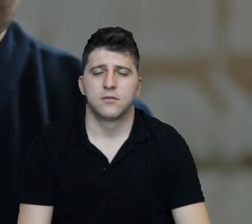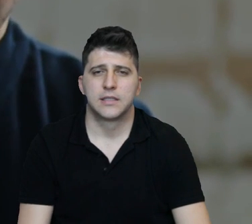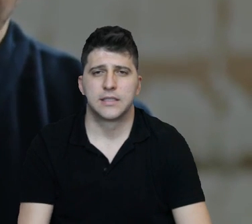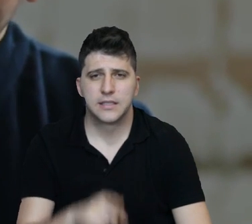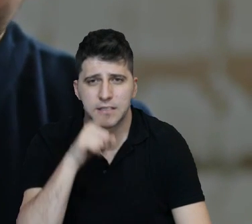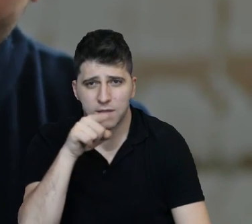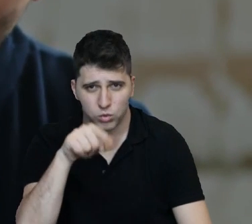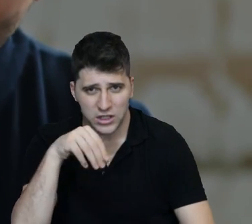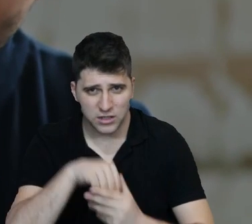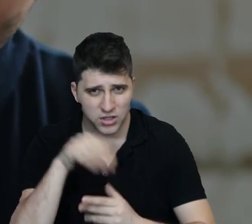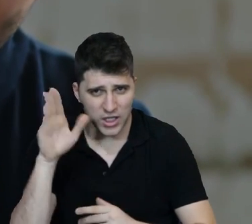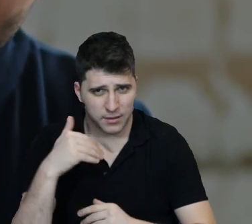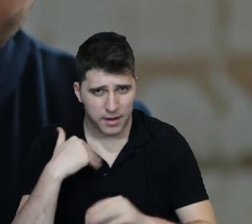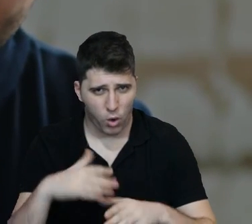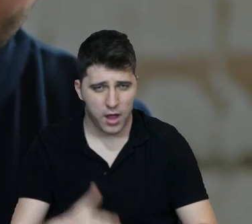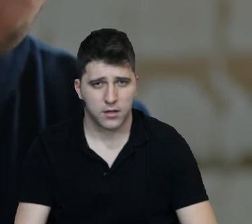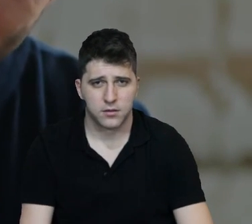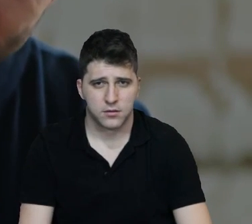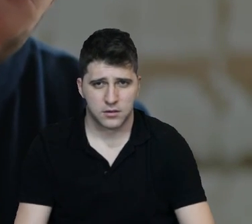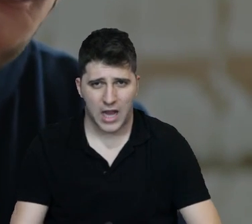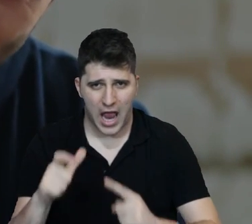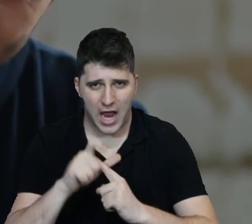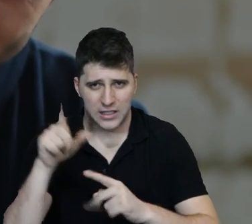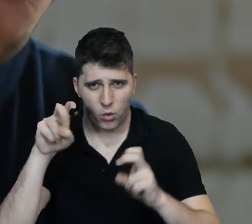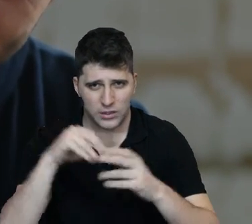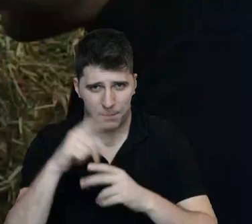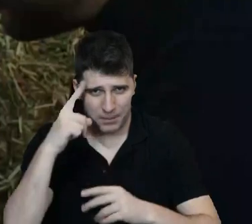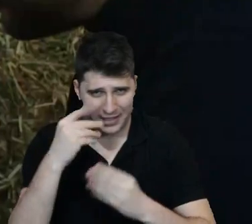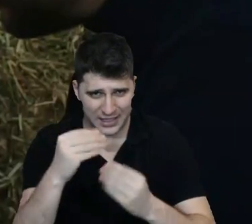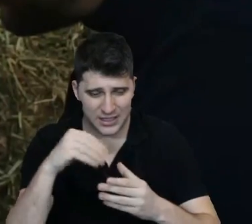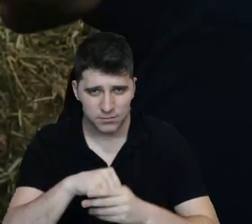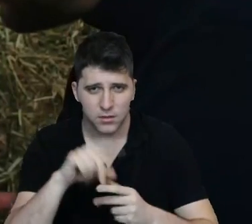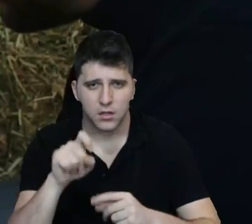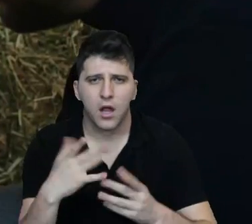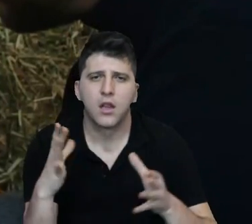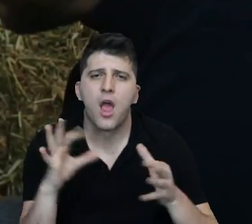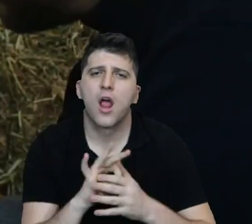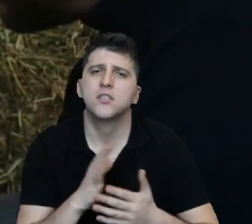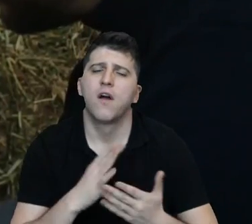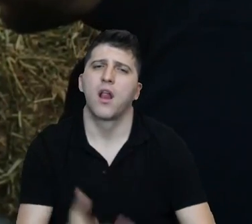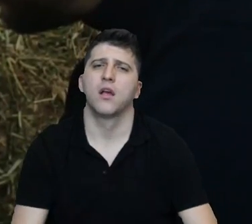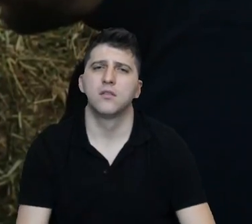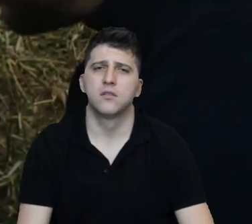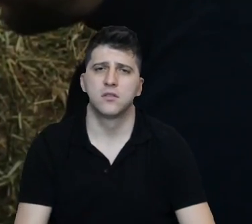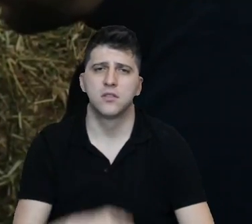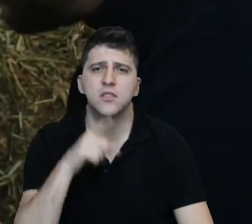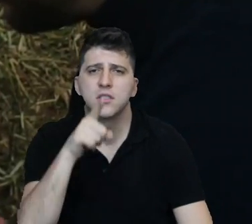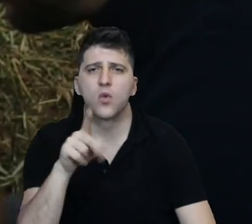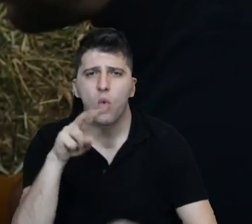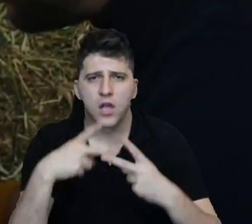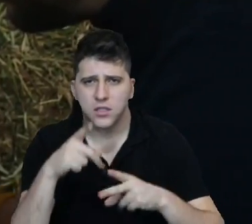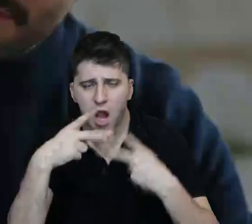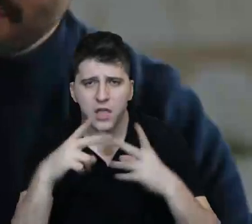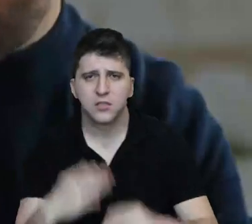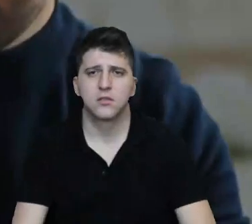Sen bunun için mi çağırdın beni buraya? Ejder hakkında bilgi almak için mi? Ne alakası var canım? Sen açmadın mı mevzuyu?